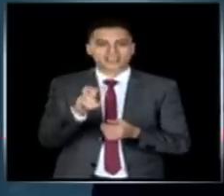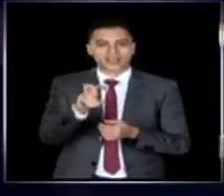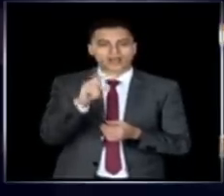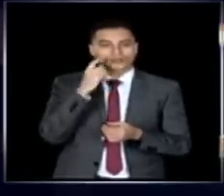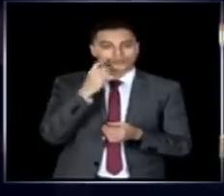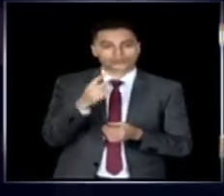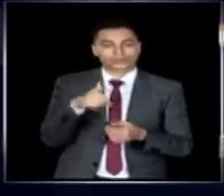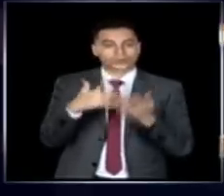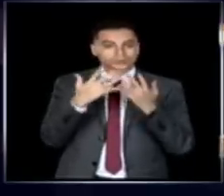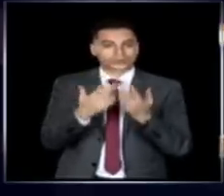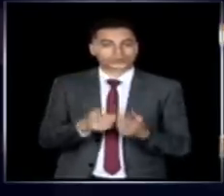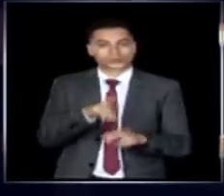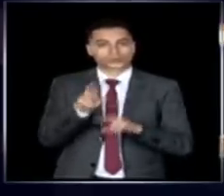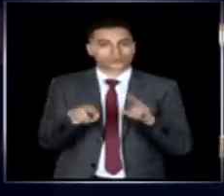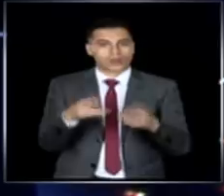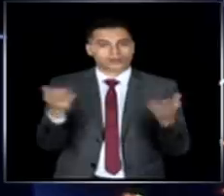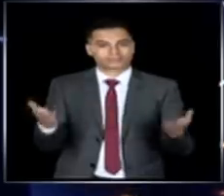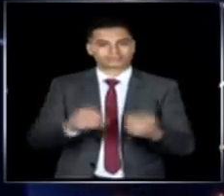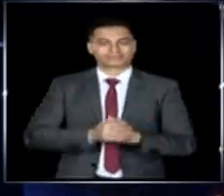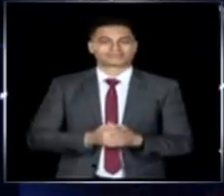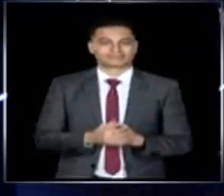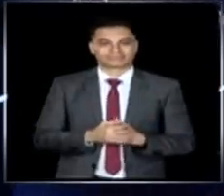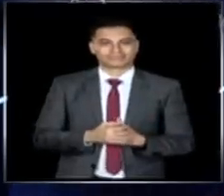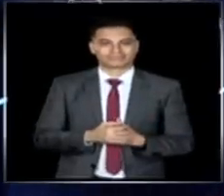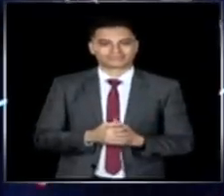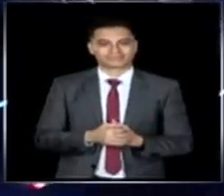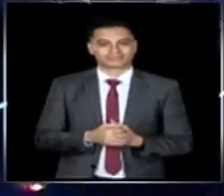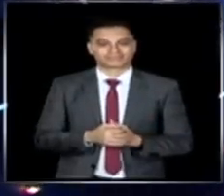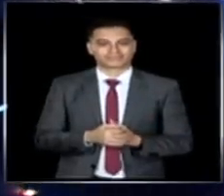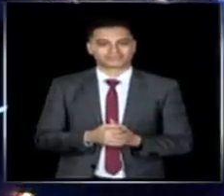وشمس، قدرات ذهنية، والسؤال هو: